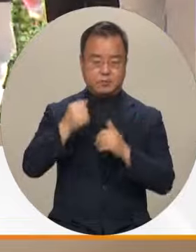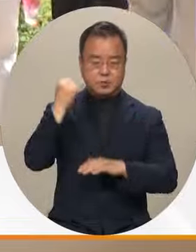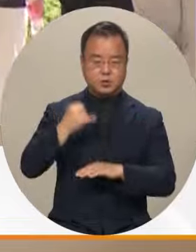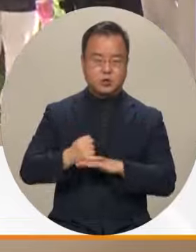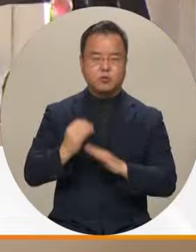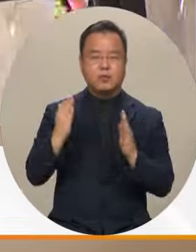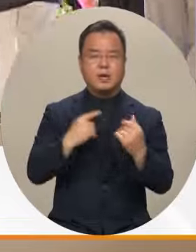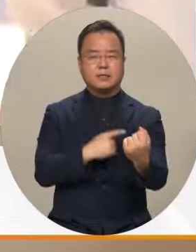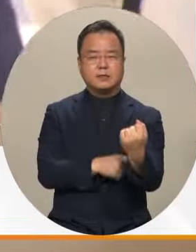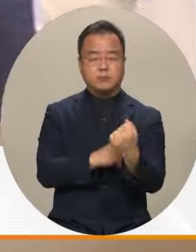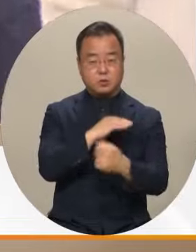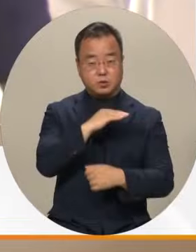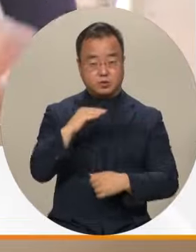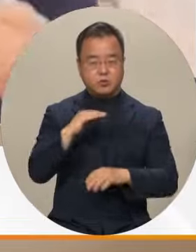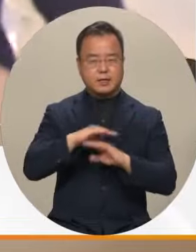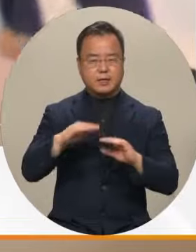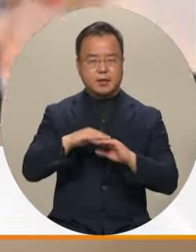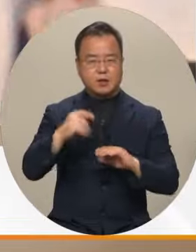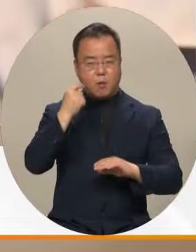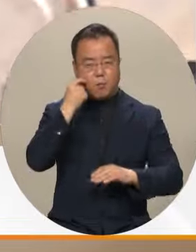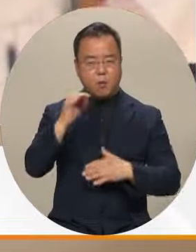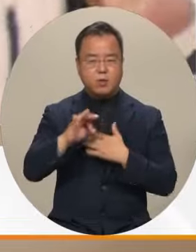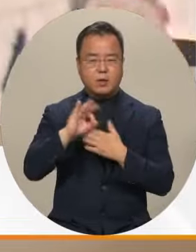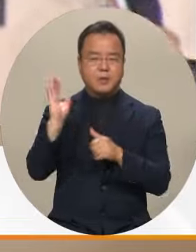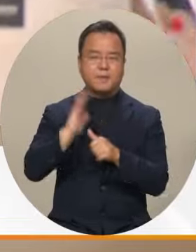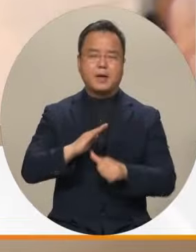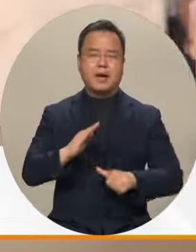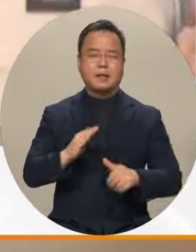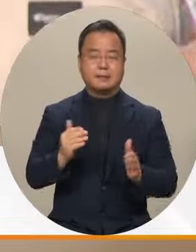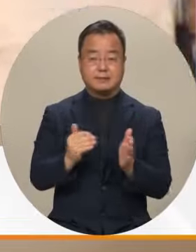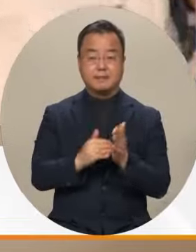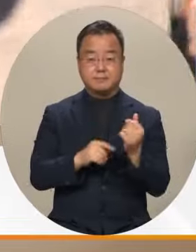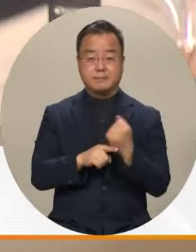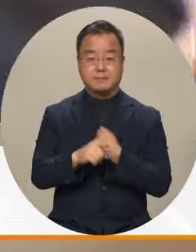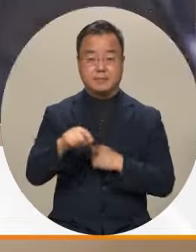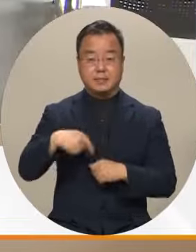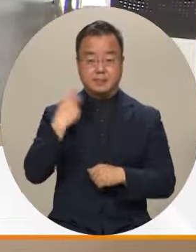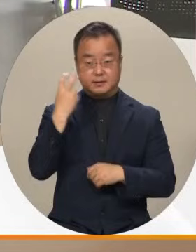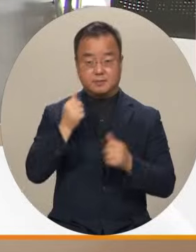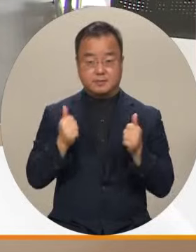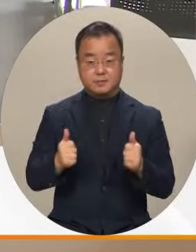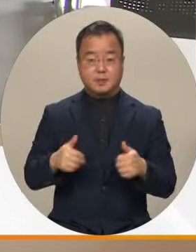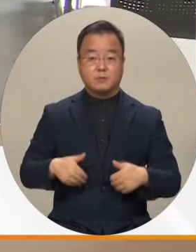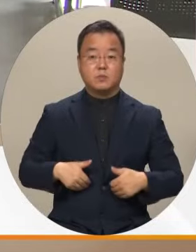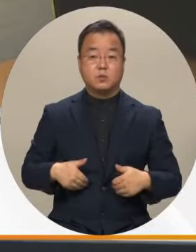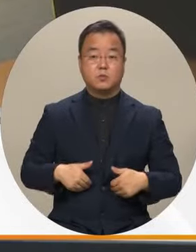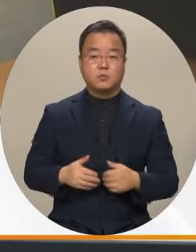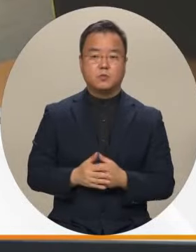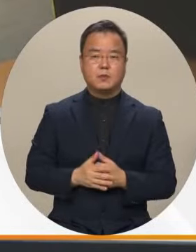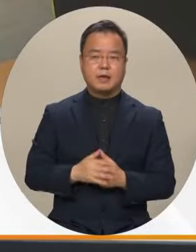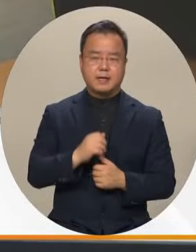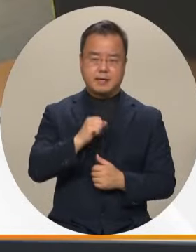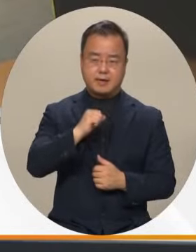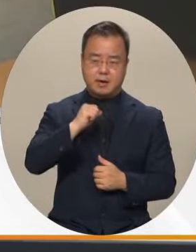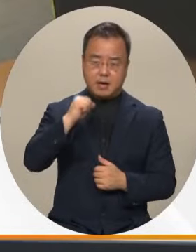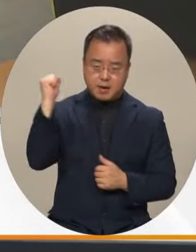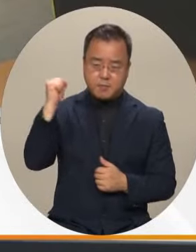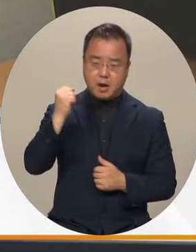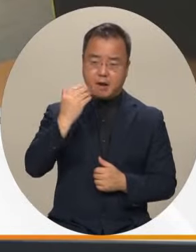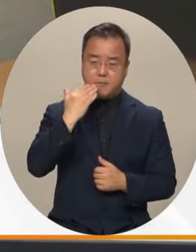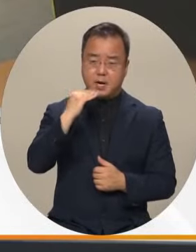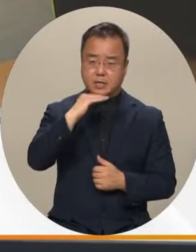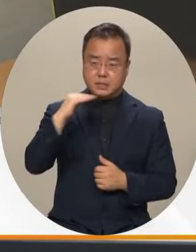경우 당연히 불합격 처리되므로 냉정한 자기 진단이 필요합니다네 합격할 확률이 조금이라도